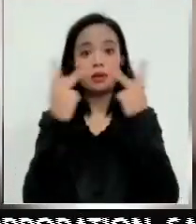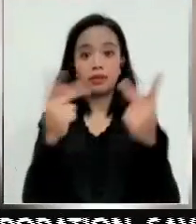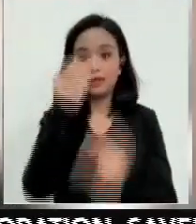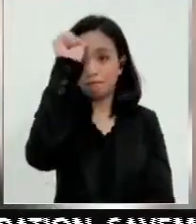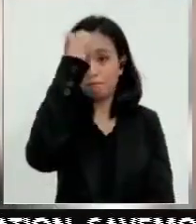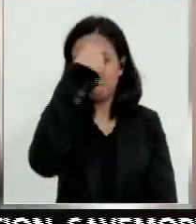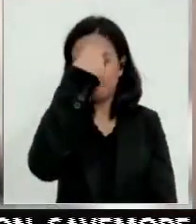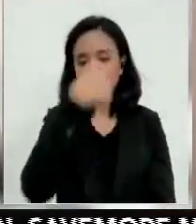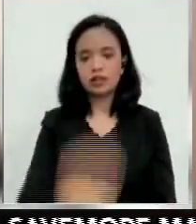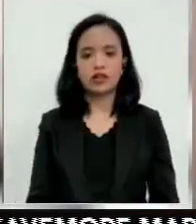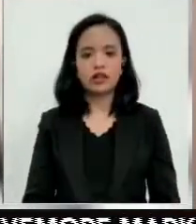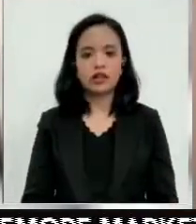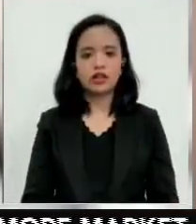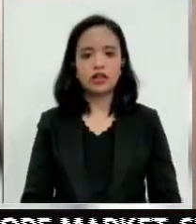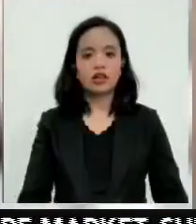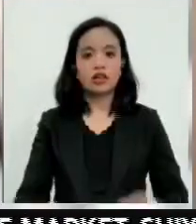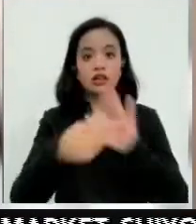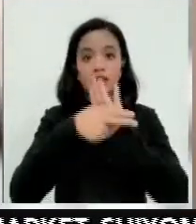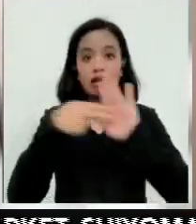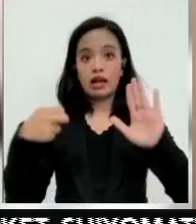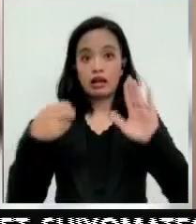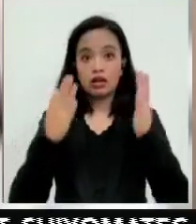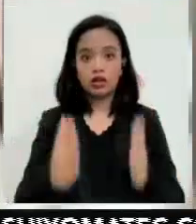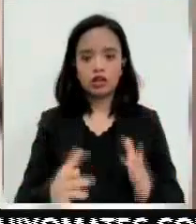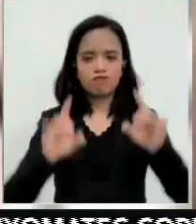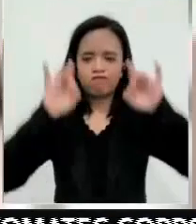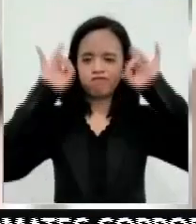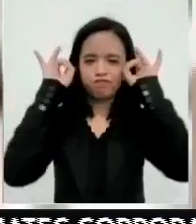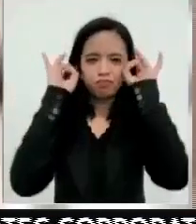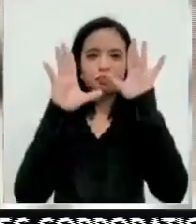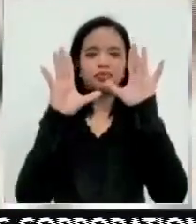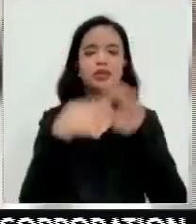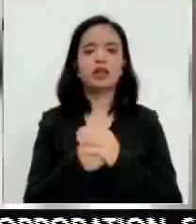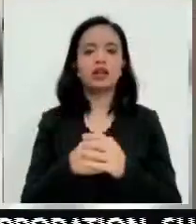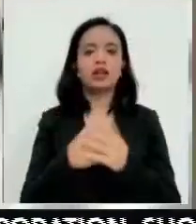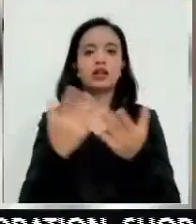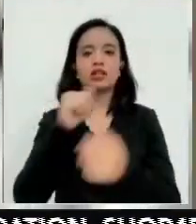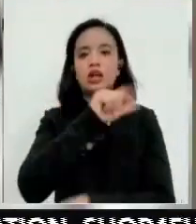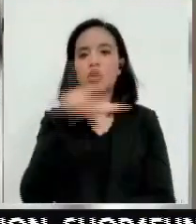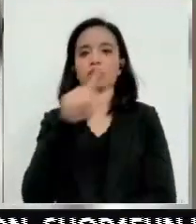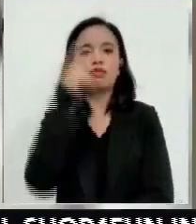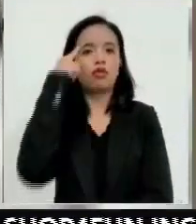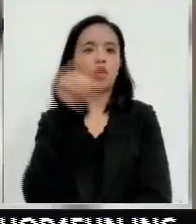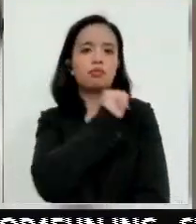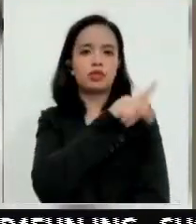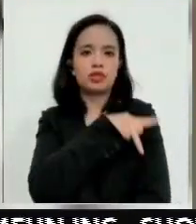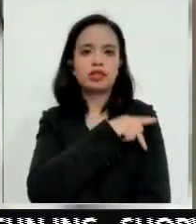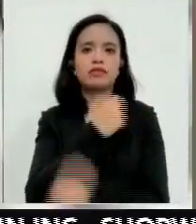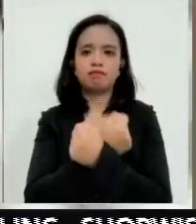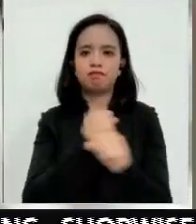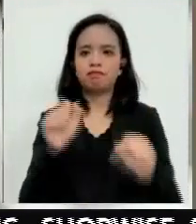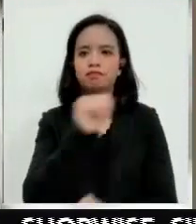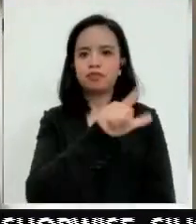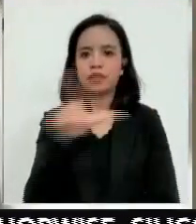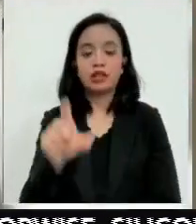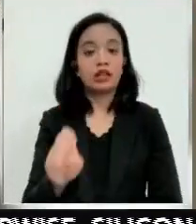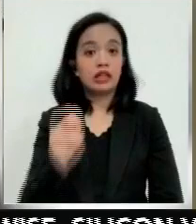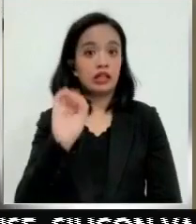banta ng mga hacker sa personal na seguridad ng bawat isa if the technology will